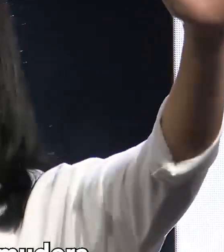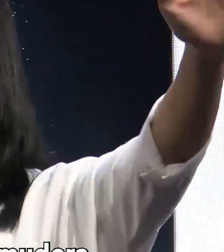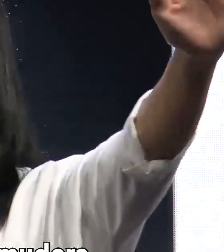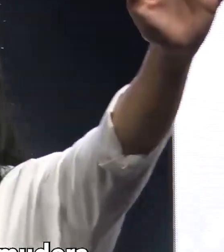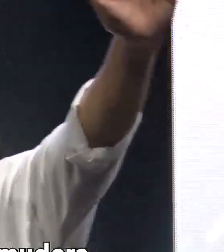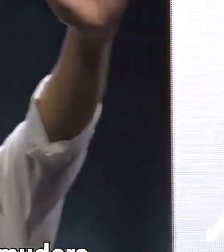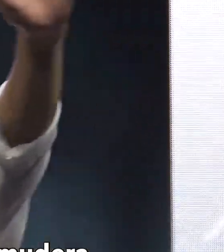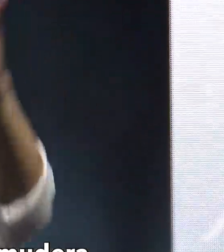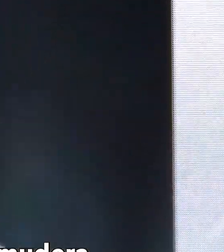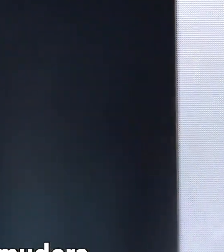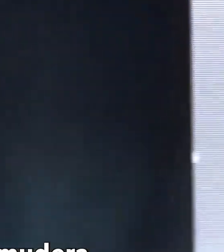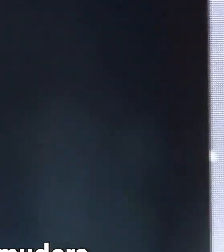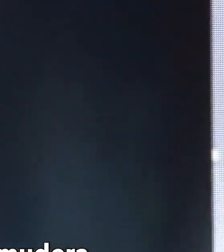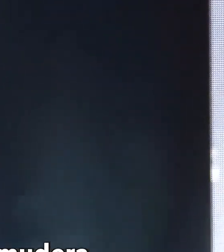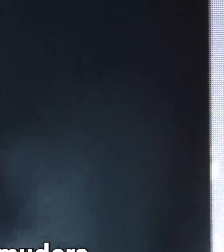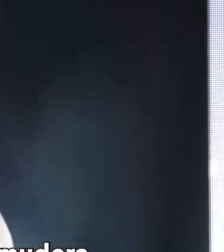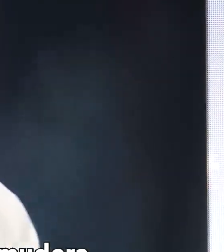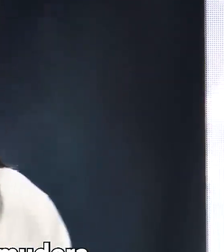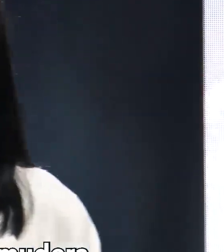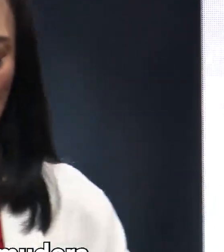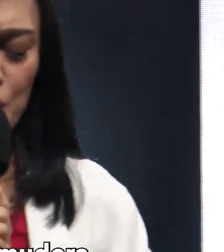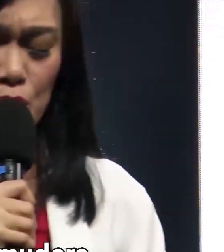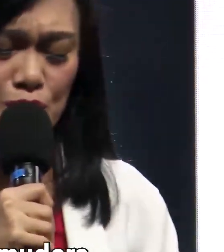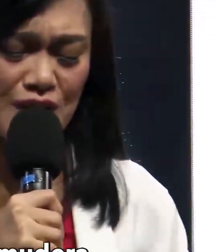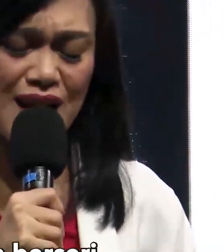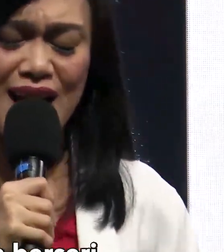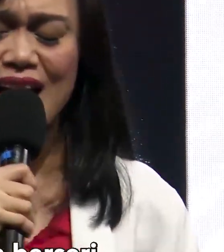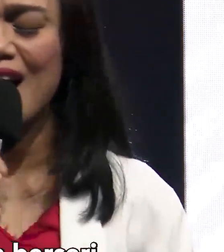bagai jamrud di antara